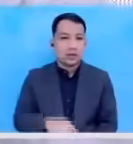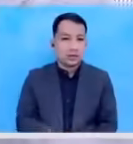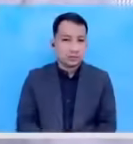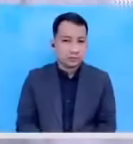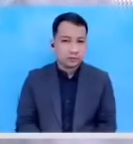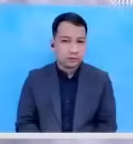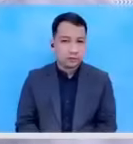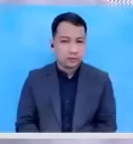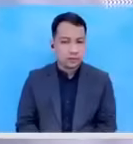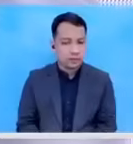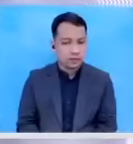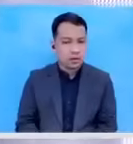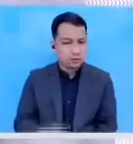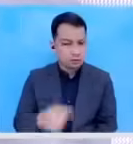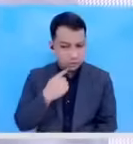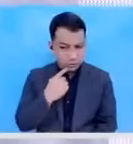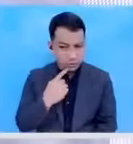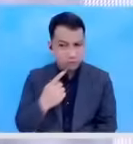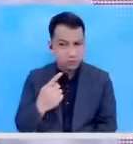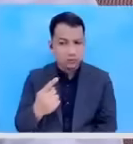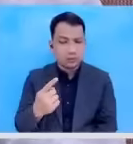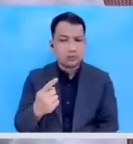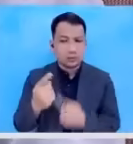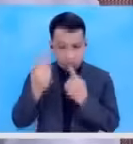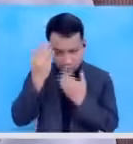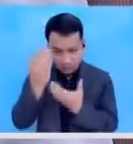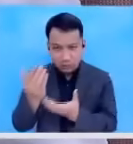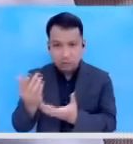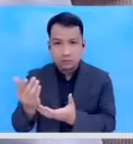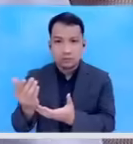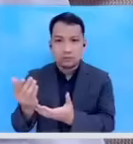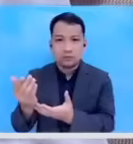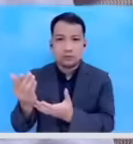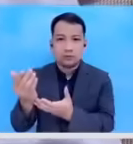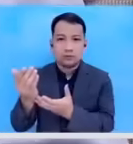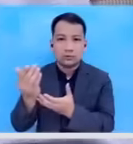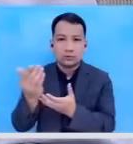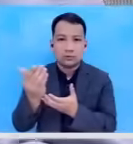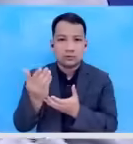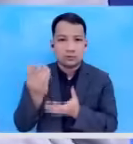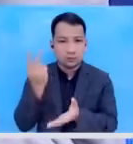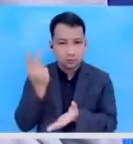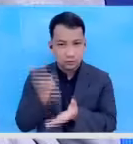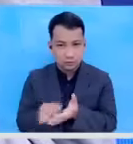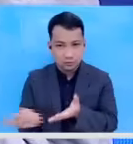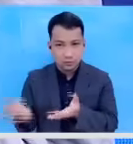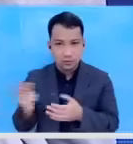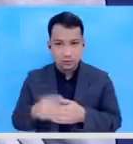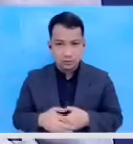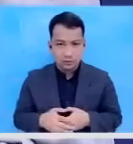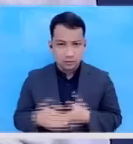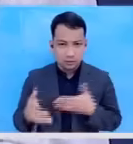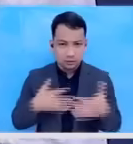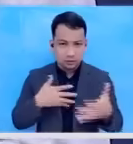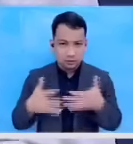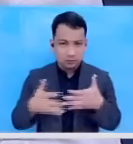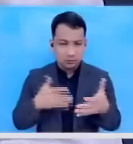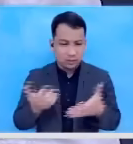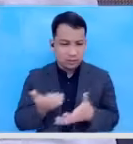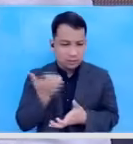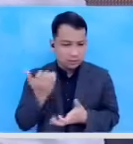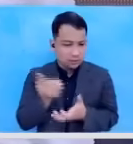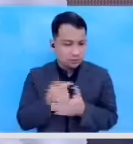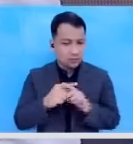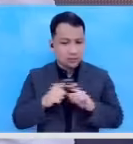Tuwing aamin ay laging nabibig ko, may bang mahal